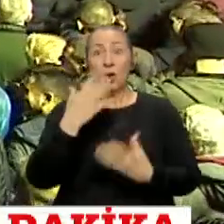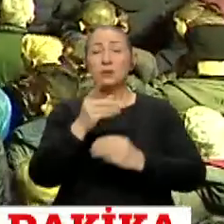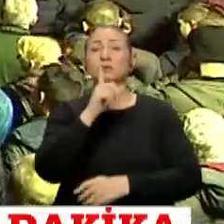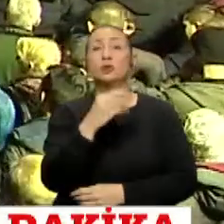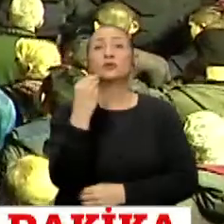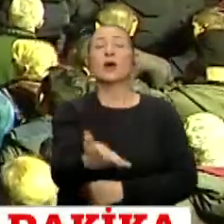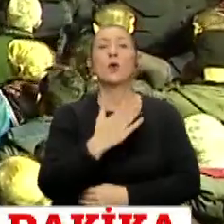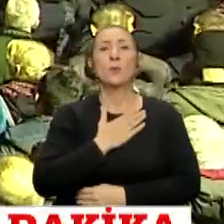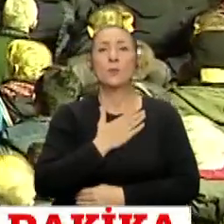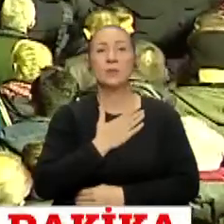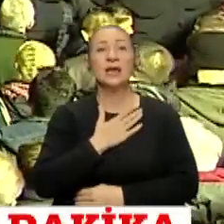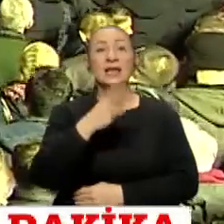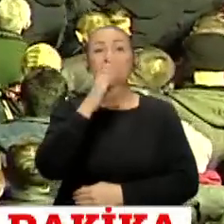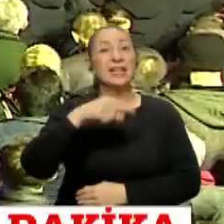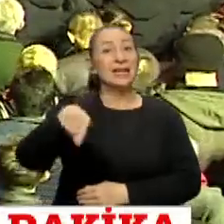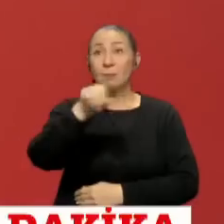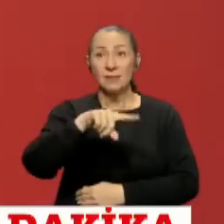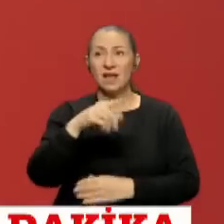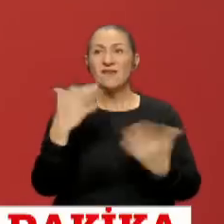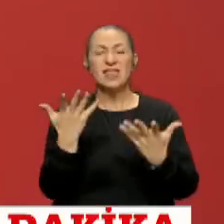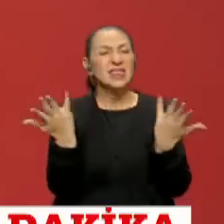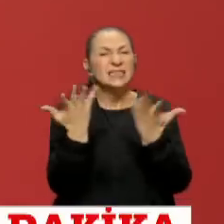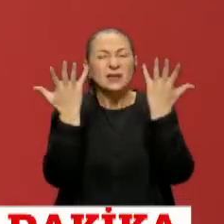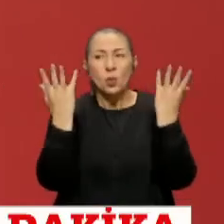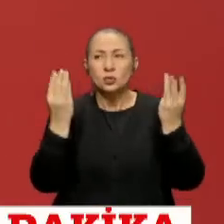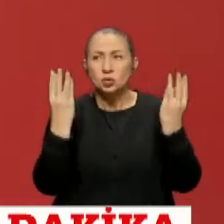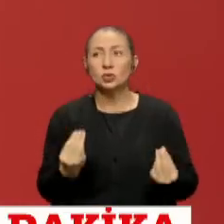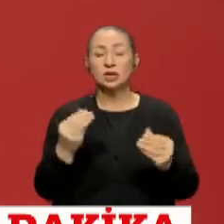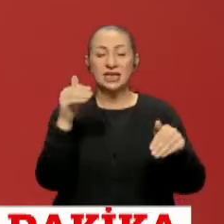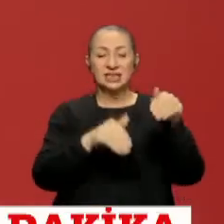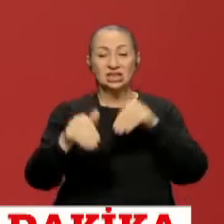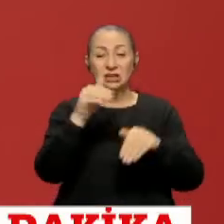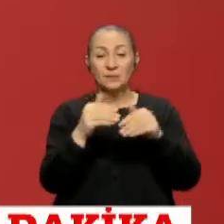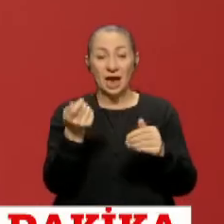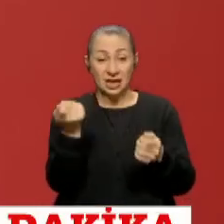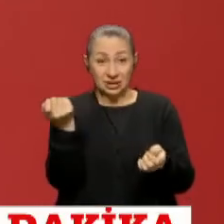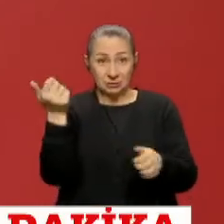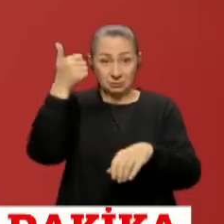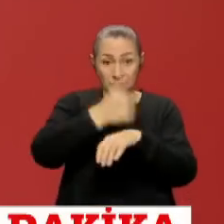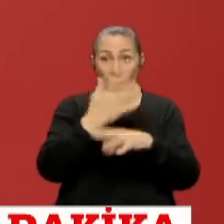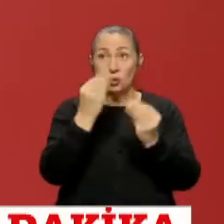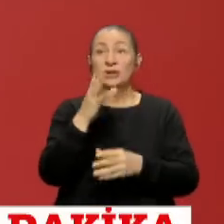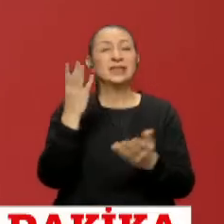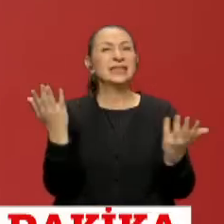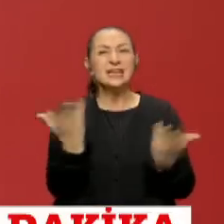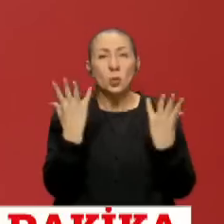taahhütte bulunuyorum. Kimi ve ne şekilde seçimlerle iş başınıza getirdiğinizi herkes